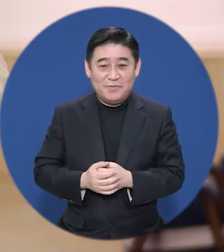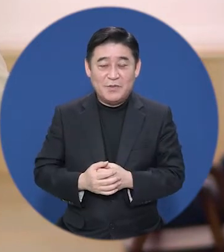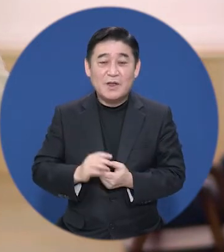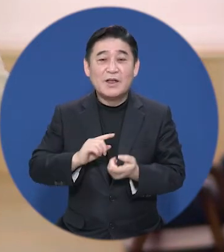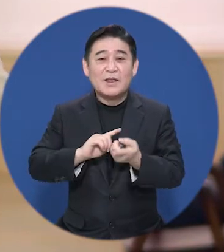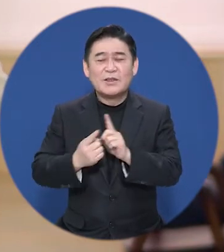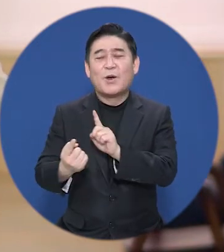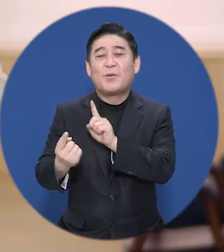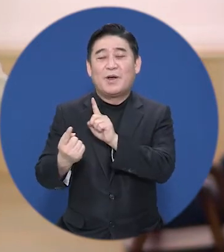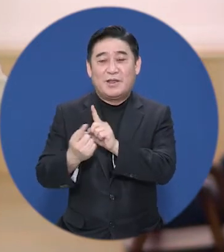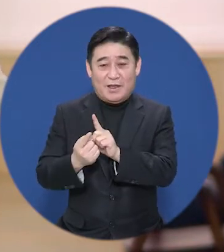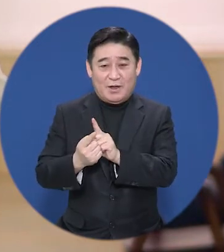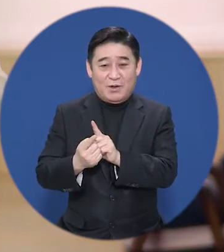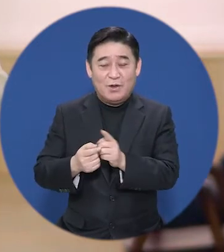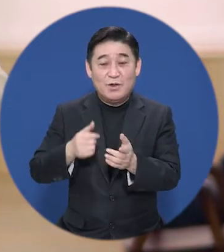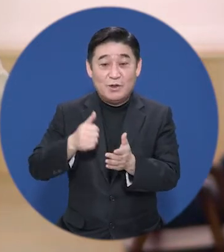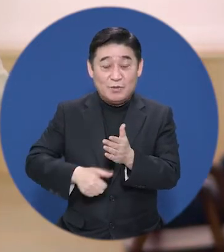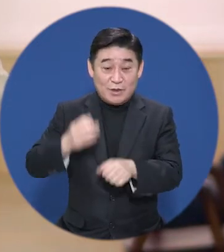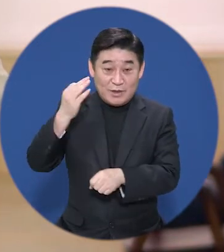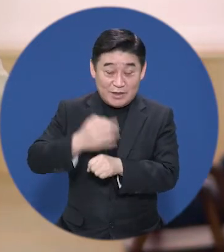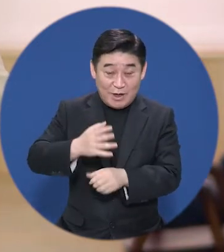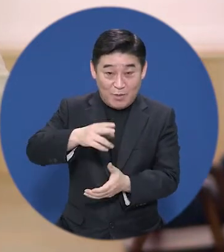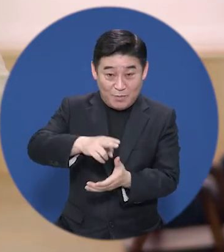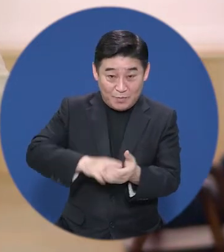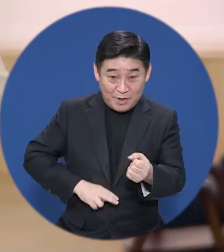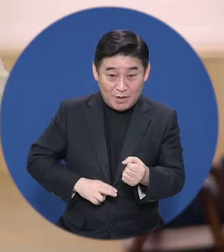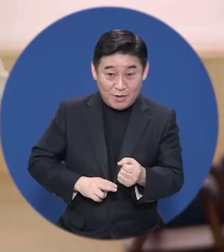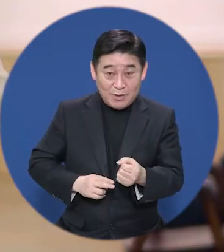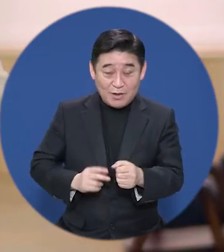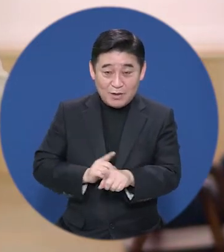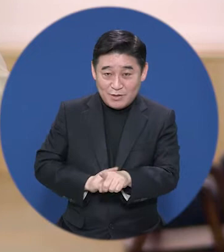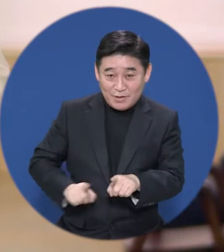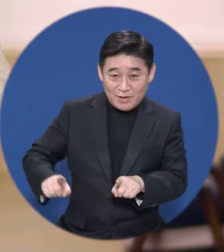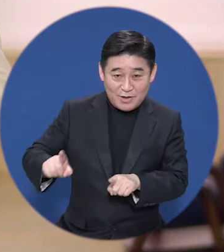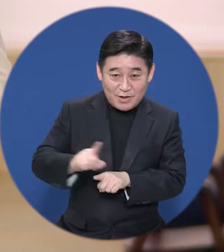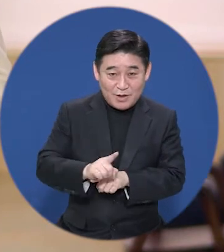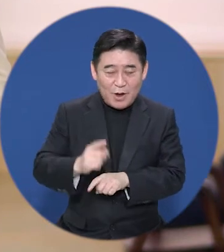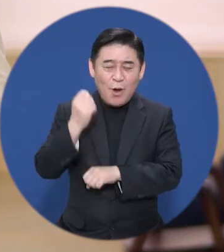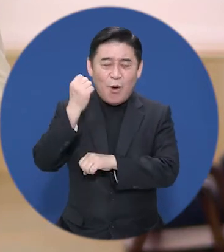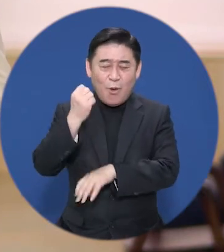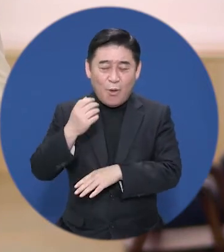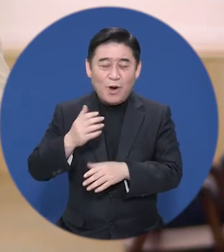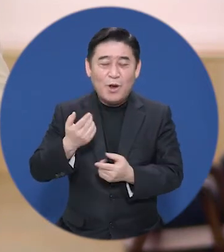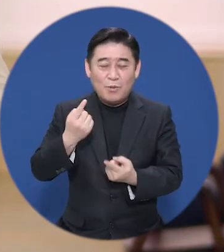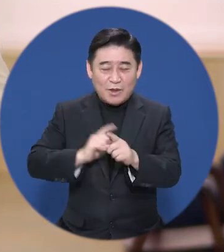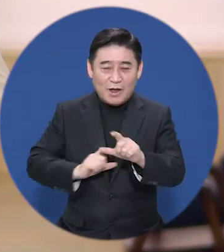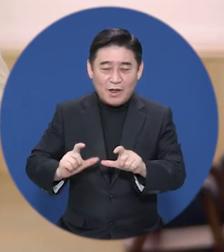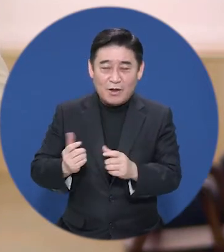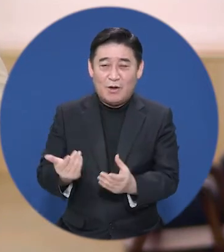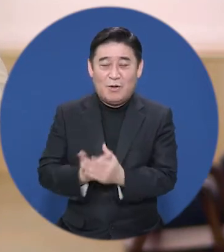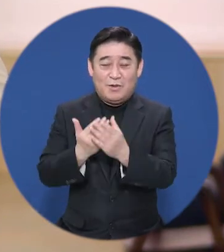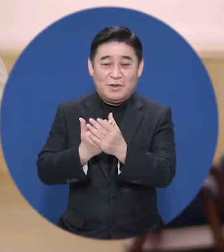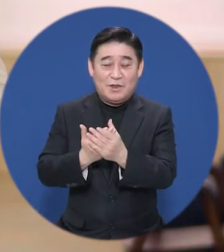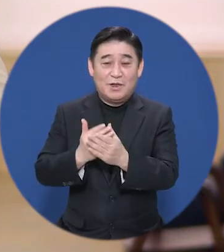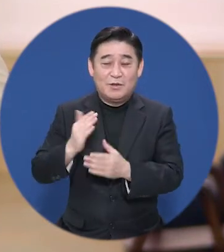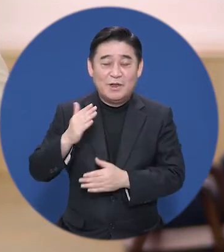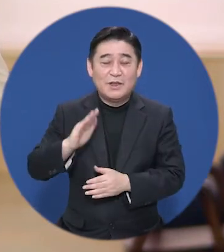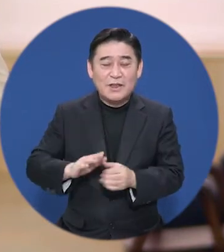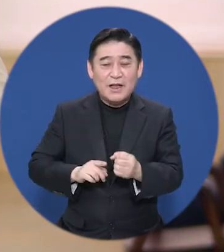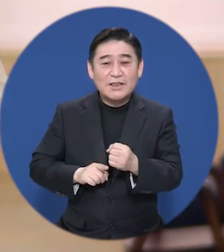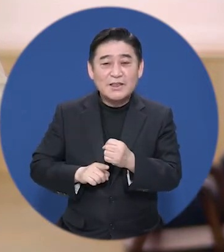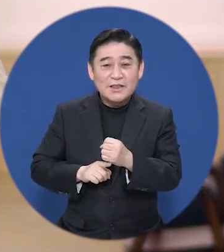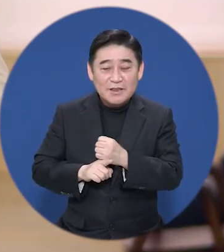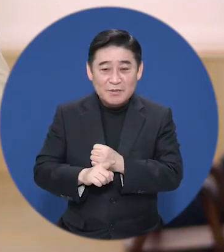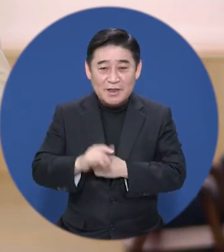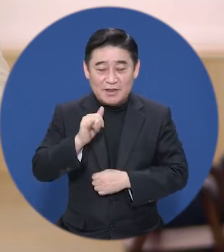서로 만나고 또 물건을 사고 팔고 거기서 한 걸음 더 나아가 원래 수준보다 더 향상된다는 의미를